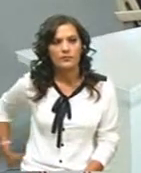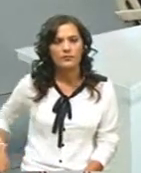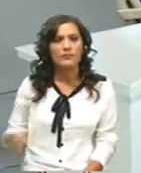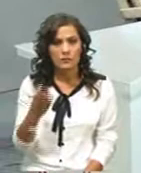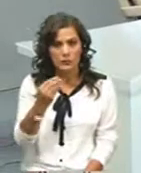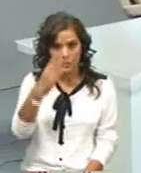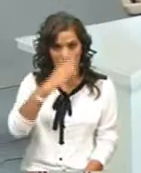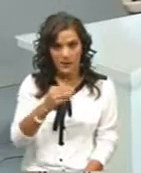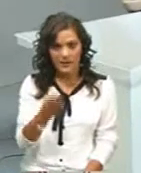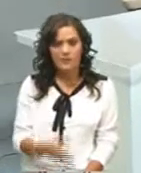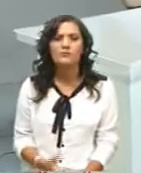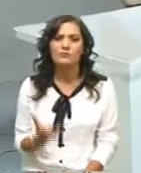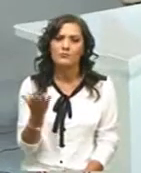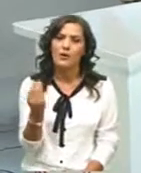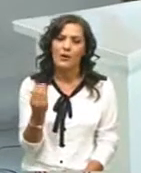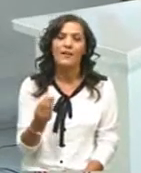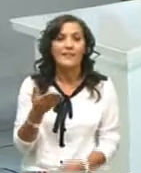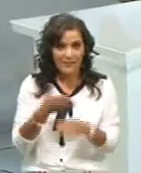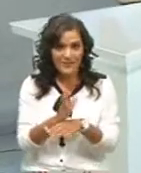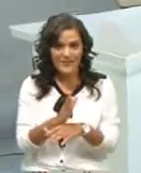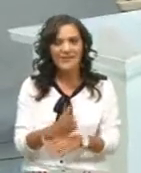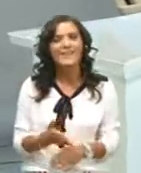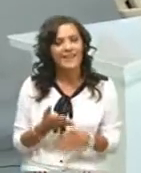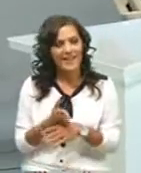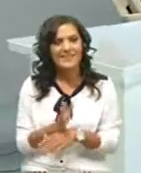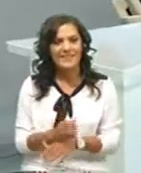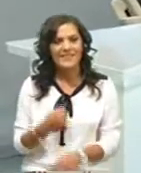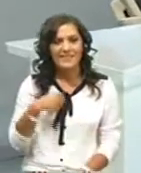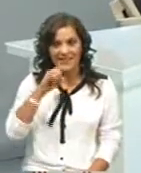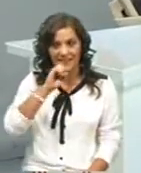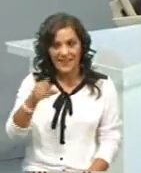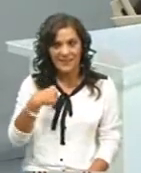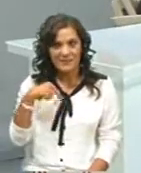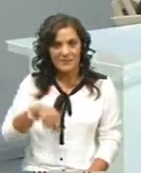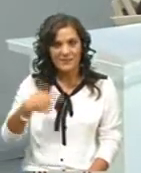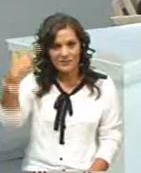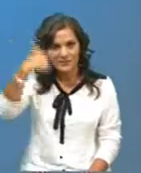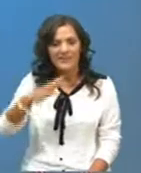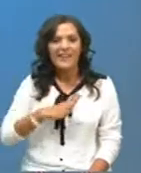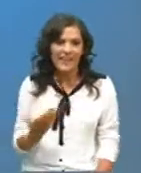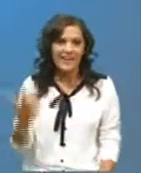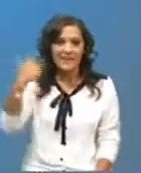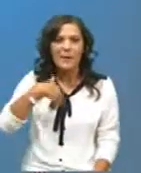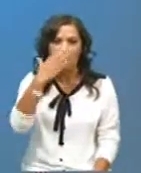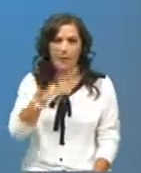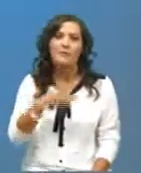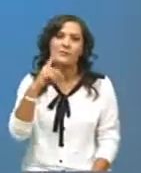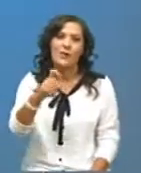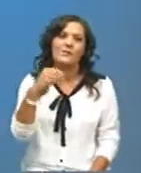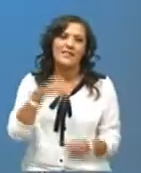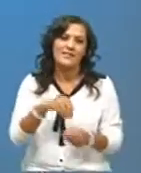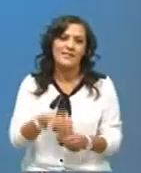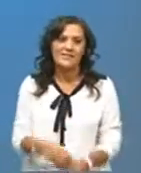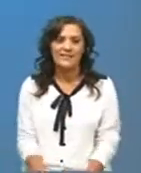çok mu beğendiniz çok gerçekten gerçek Yayında Mıyız yanındayız Tabii bekledim sormak